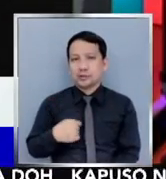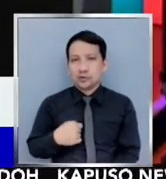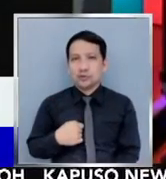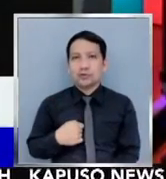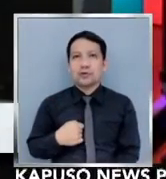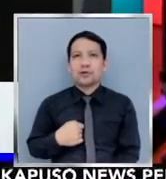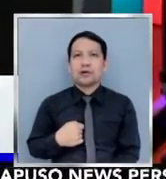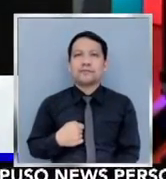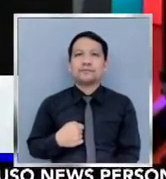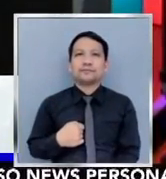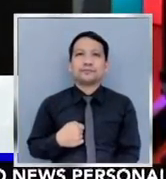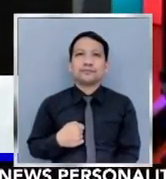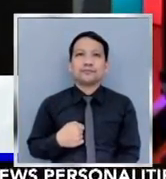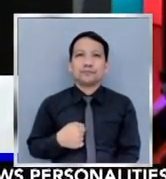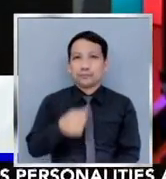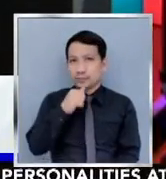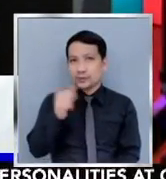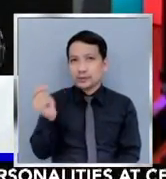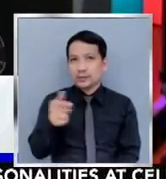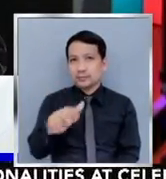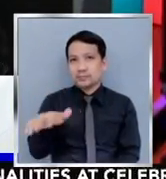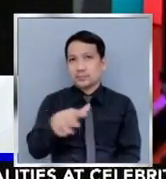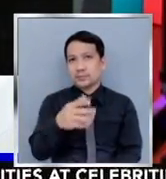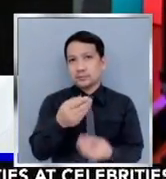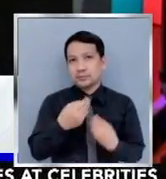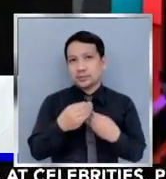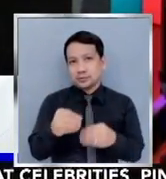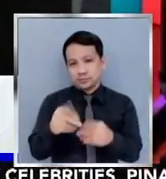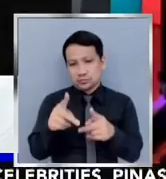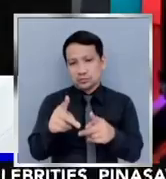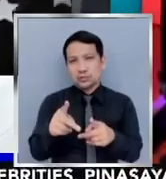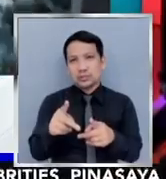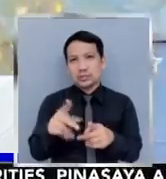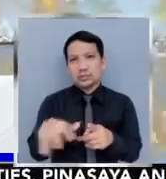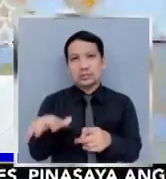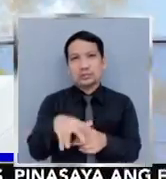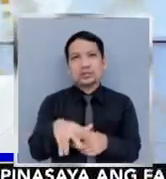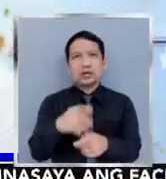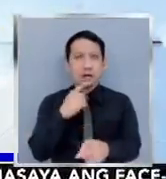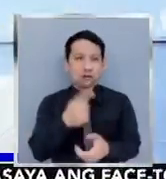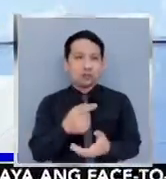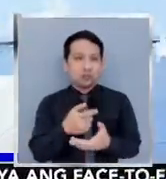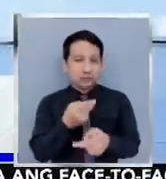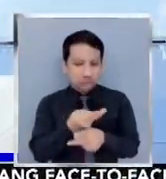di naman po lahat, diba, nabibigyan ng opportunity. Sobrang tinitreasure ko po yun.